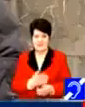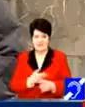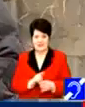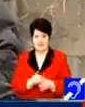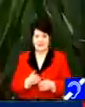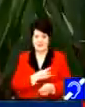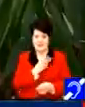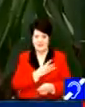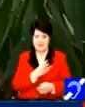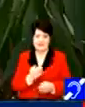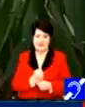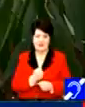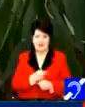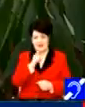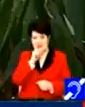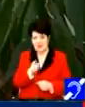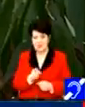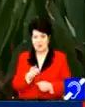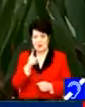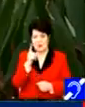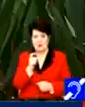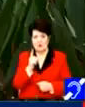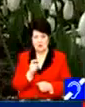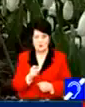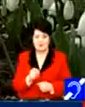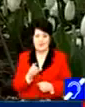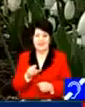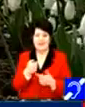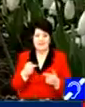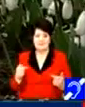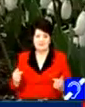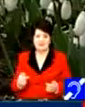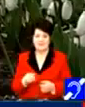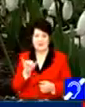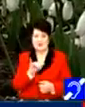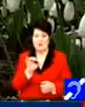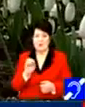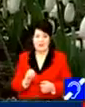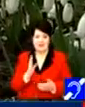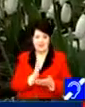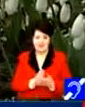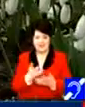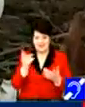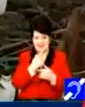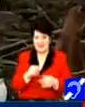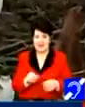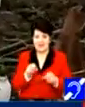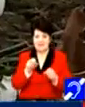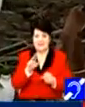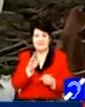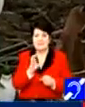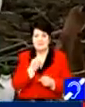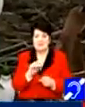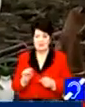casă, așa simbolic. În lume sunt cultivate peste 100 de specii de ghiocei. În Uniunea Europeană, ghiocelul este declarat specie ocrotită de